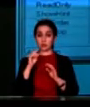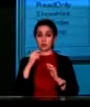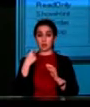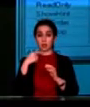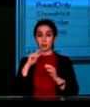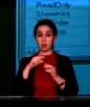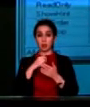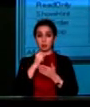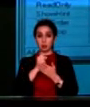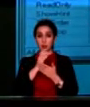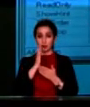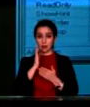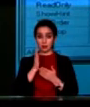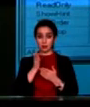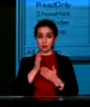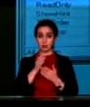qiymatlarini belgilaymiz.